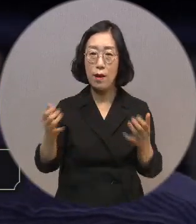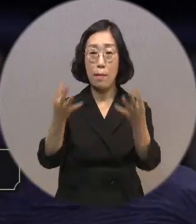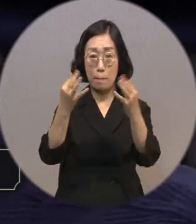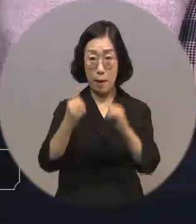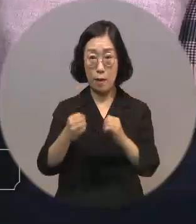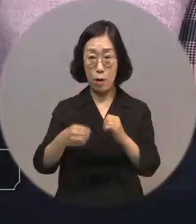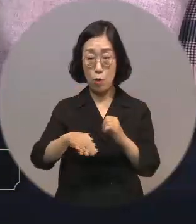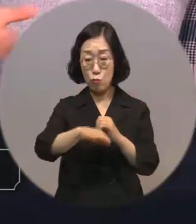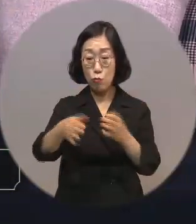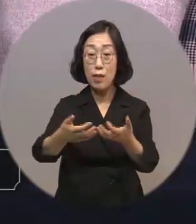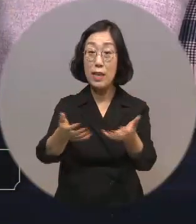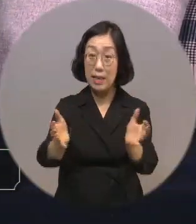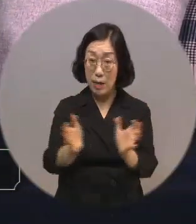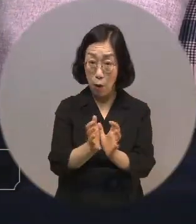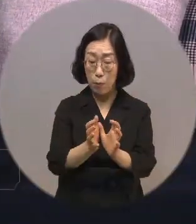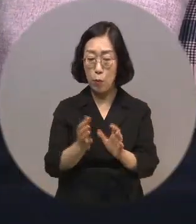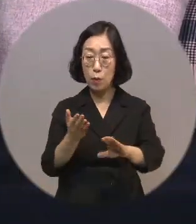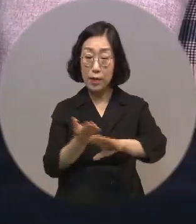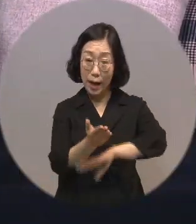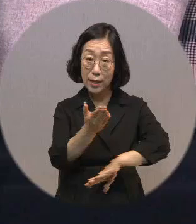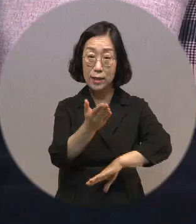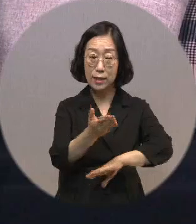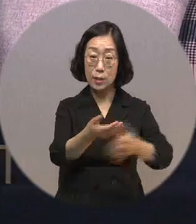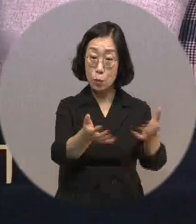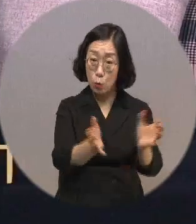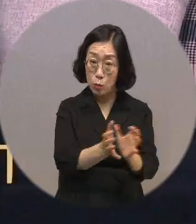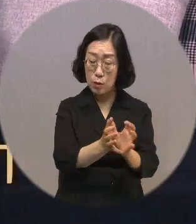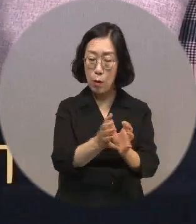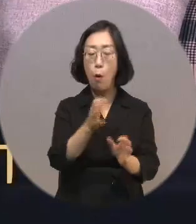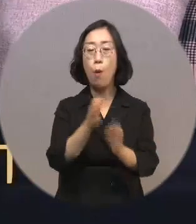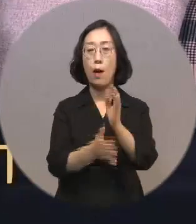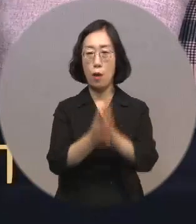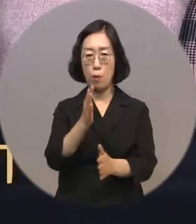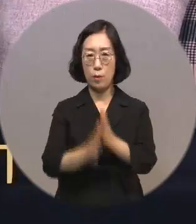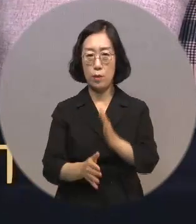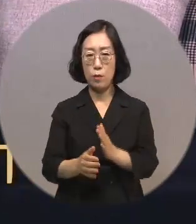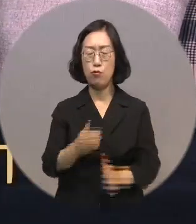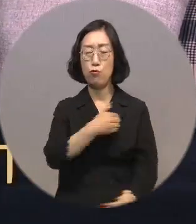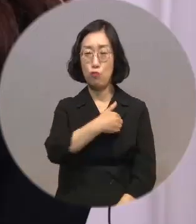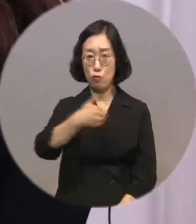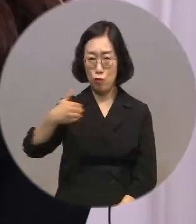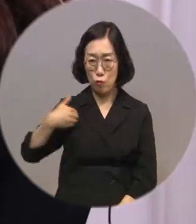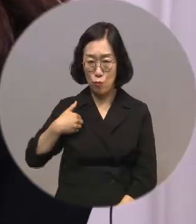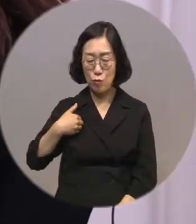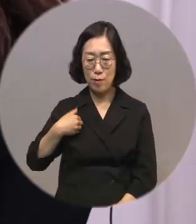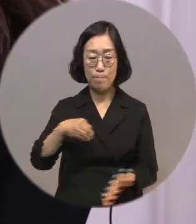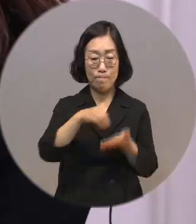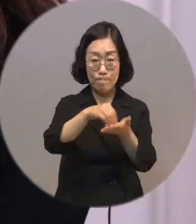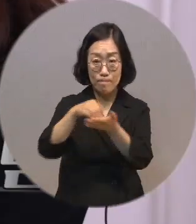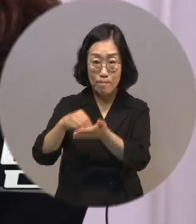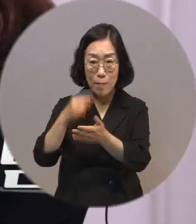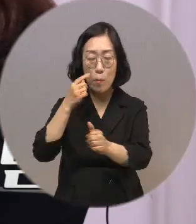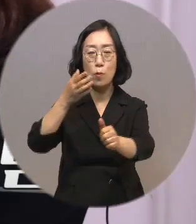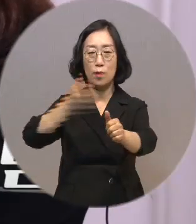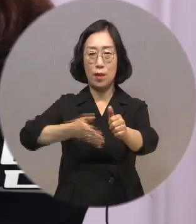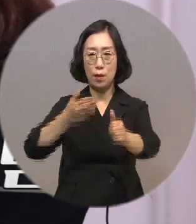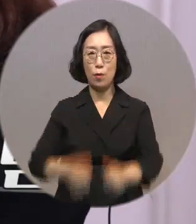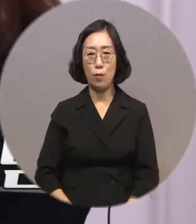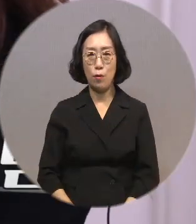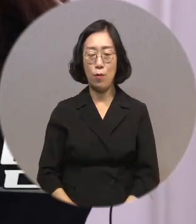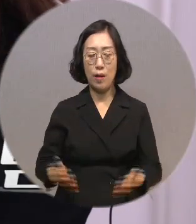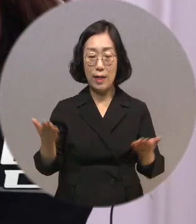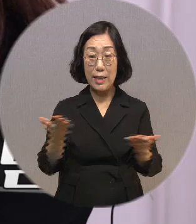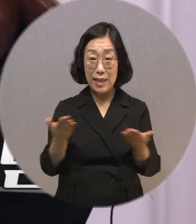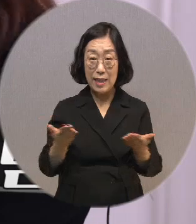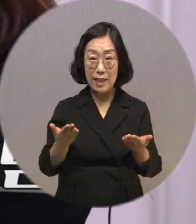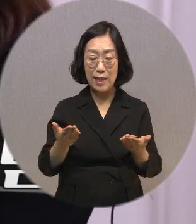WG를 통해서든 아니면 다른 조직을 통해서든 그런 기회들을 좀 충분히 누리셨으면 좋겠습니다. 네. 오늘 정말 탈북민의 취업 또 나만의 취업 현실에